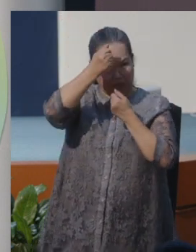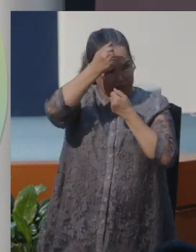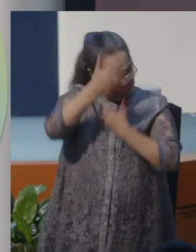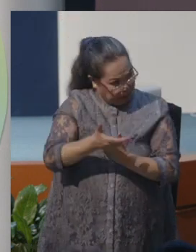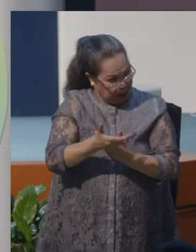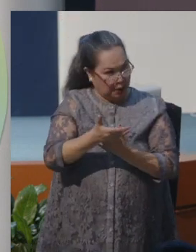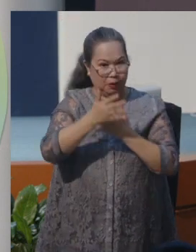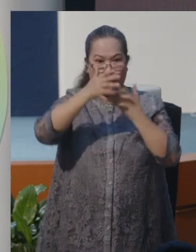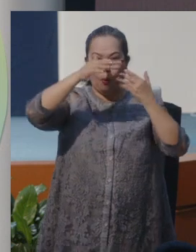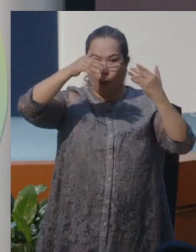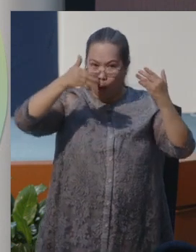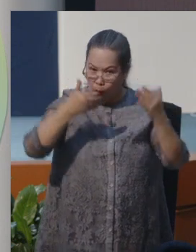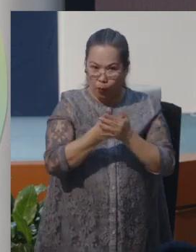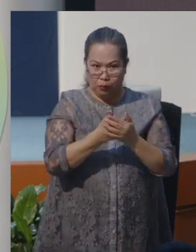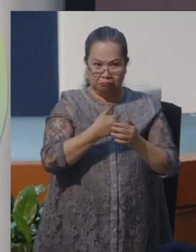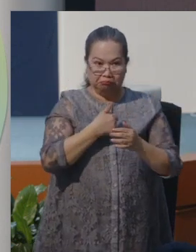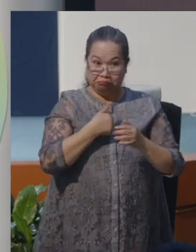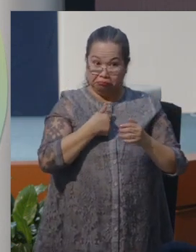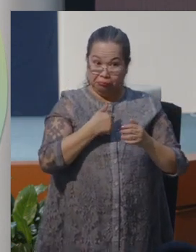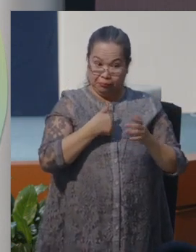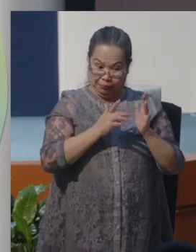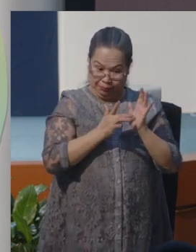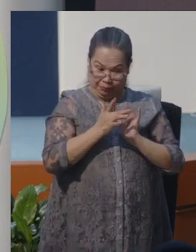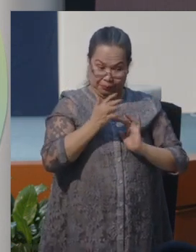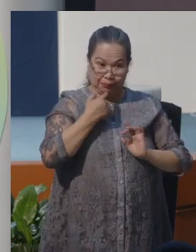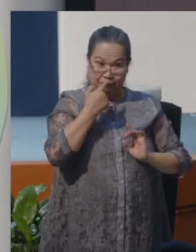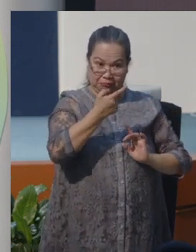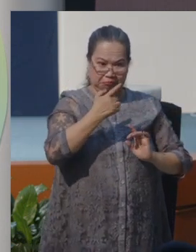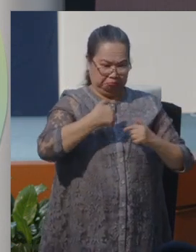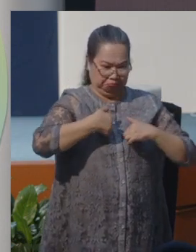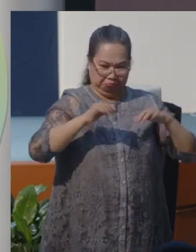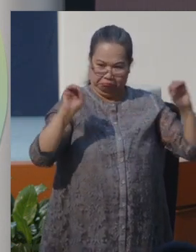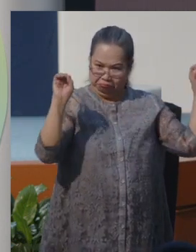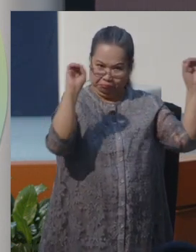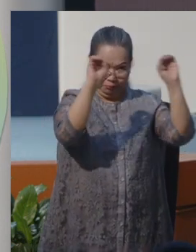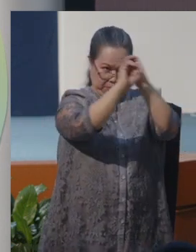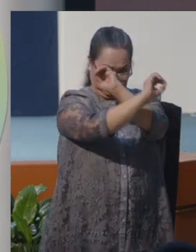5:30. I can do nothing on my own. Wala akong